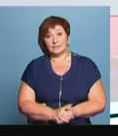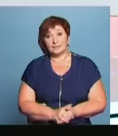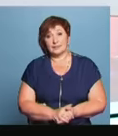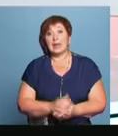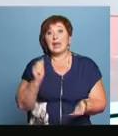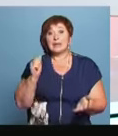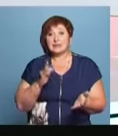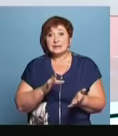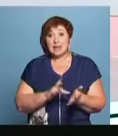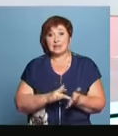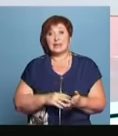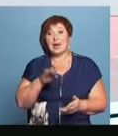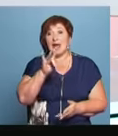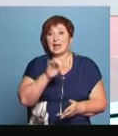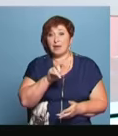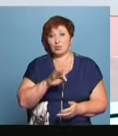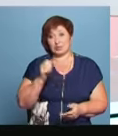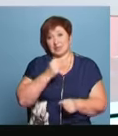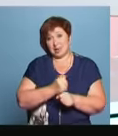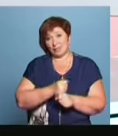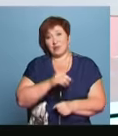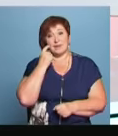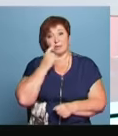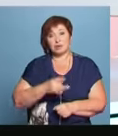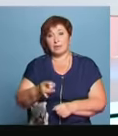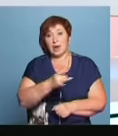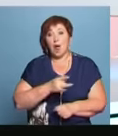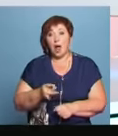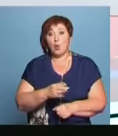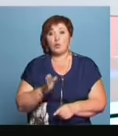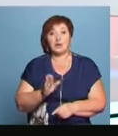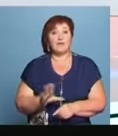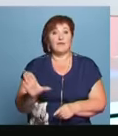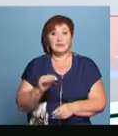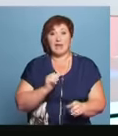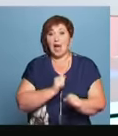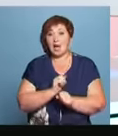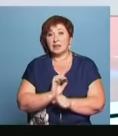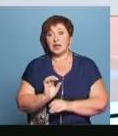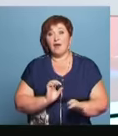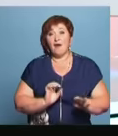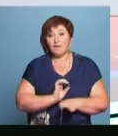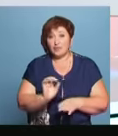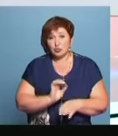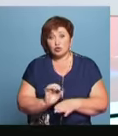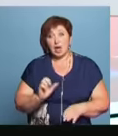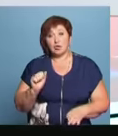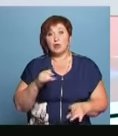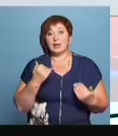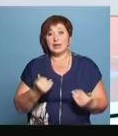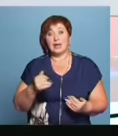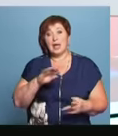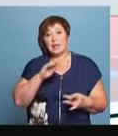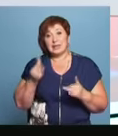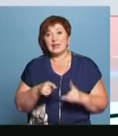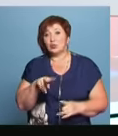Центр ремесел заработал в Сарапульском районе Удмуртии. Он разместился в селе Сигаево. Пока здесь всего несколько мастеров, но планы